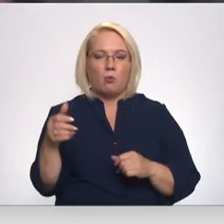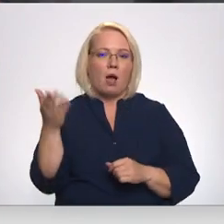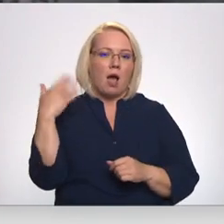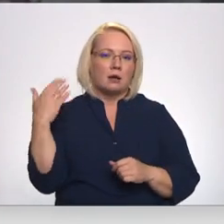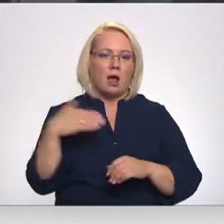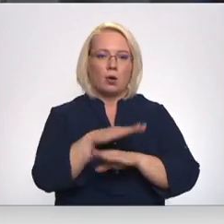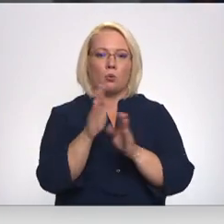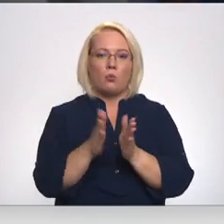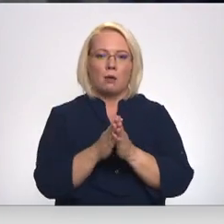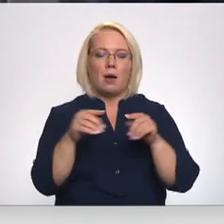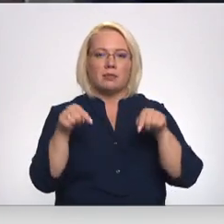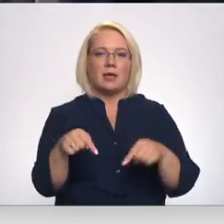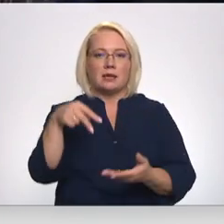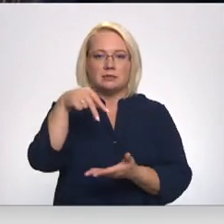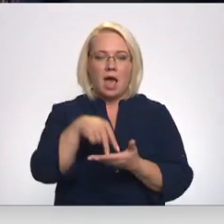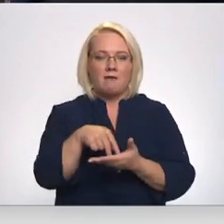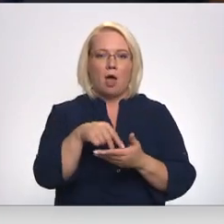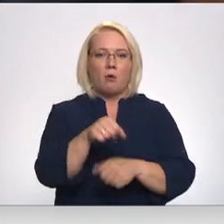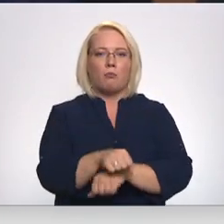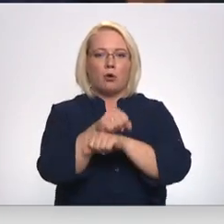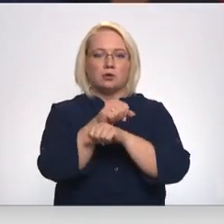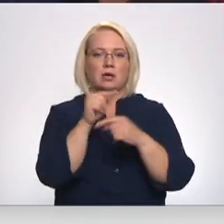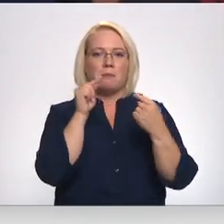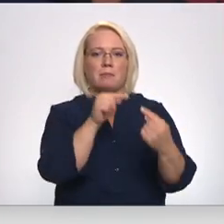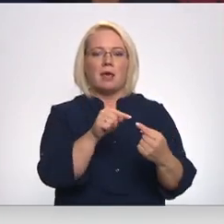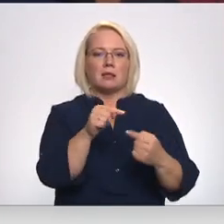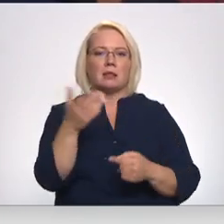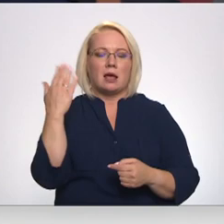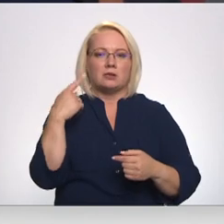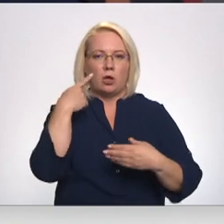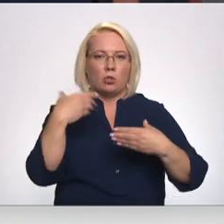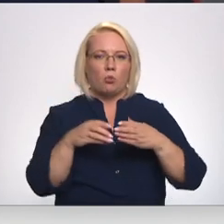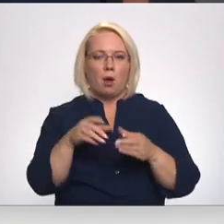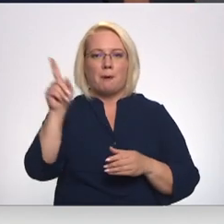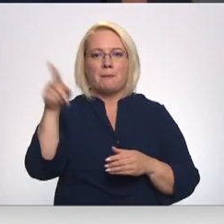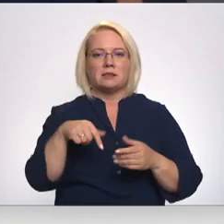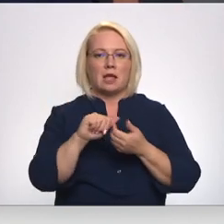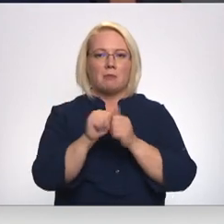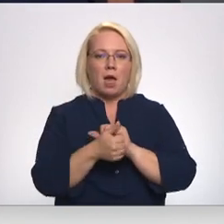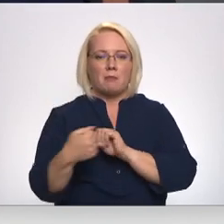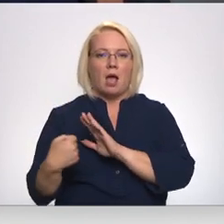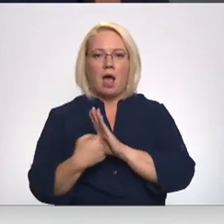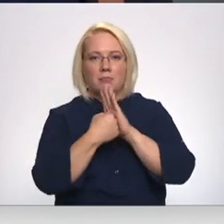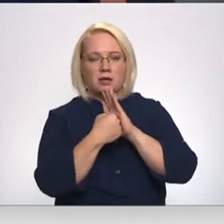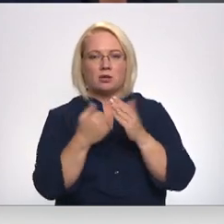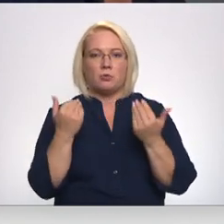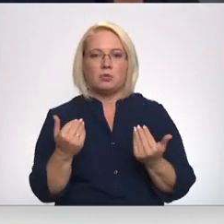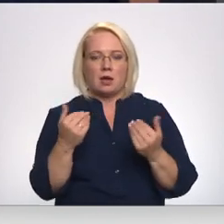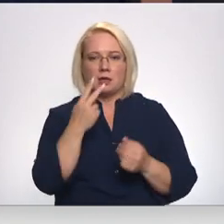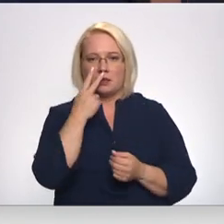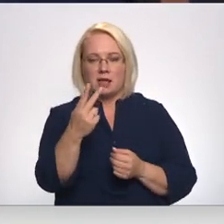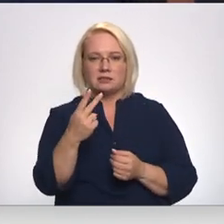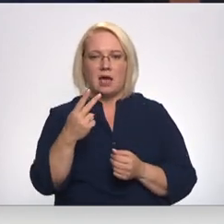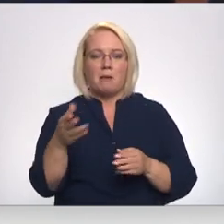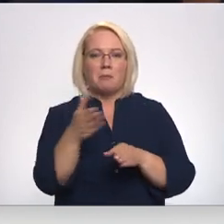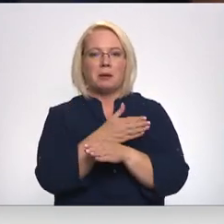kopīgi šeit stāvējām un protestējām pret Nila Laika domi. Prasot pārmaiņas, viņi mūs atbalstīja, bet tad, kā mēs atzam pirms vēlēšanām, laikam